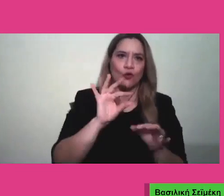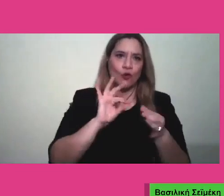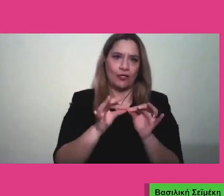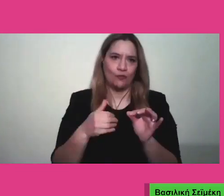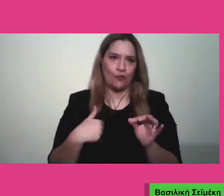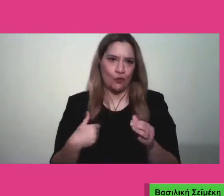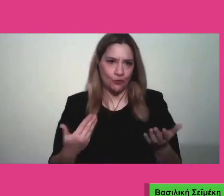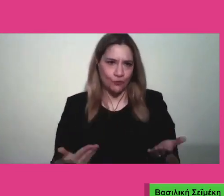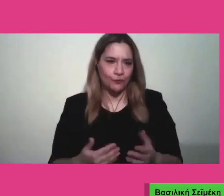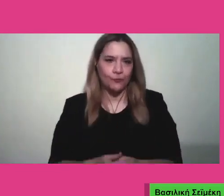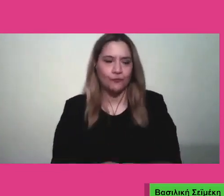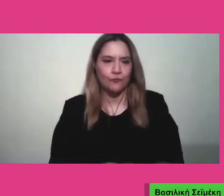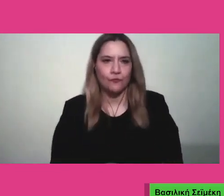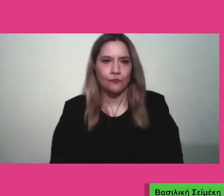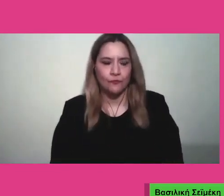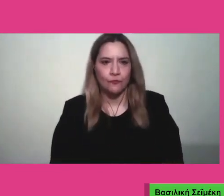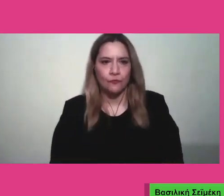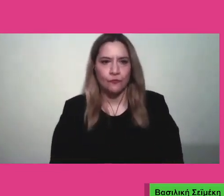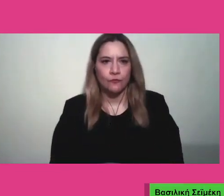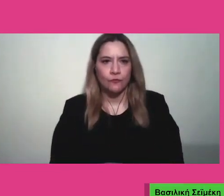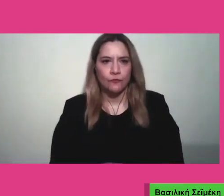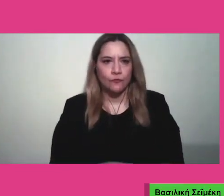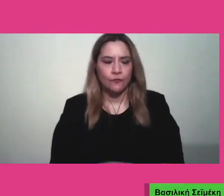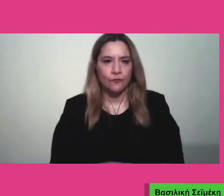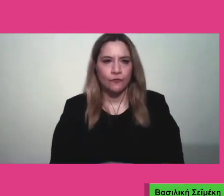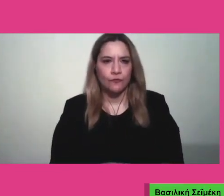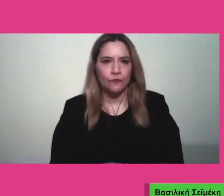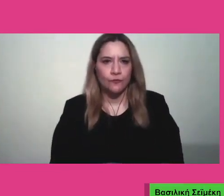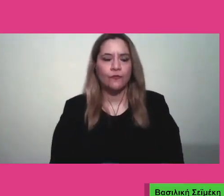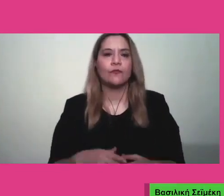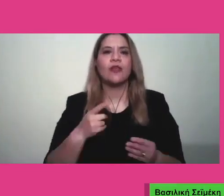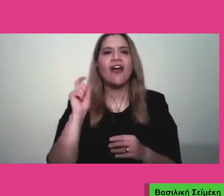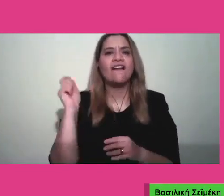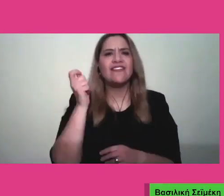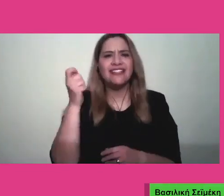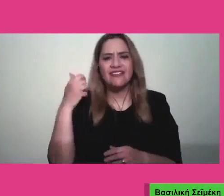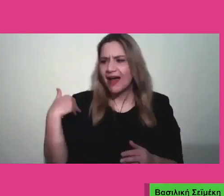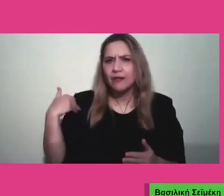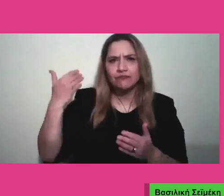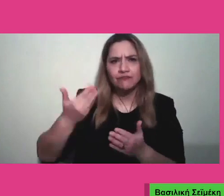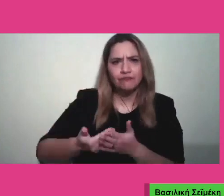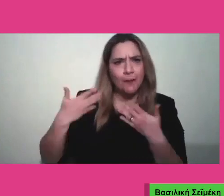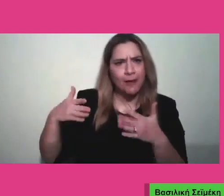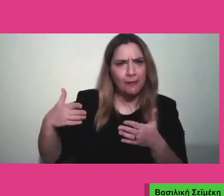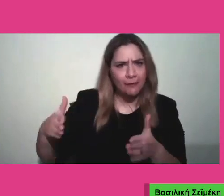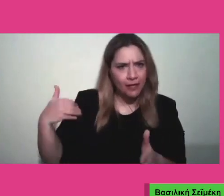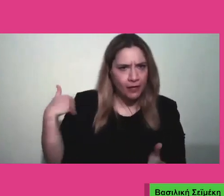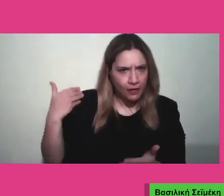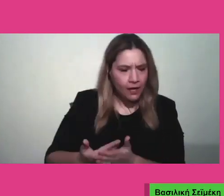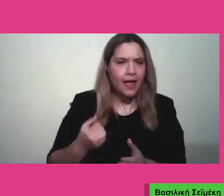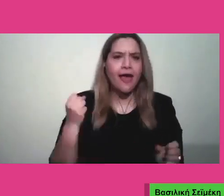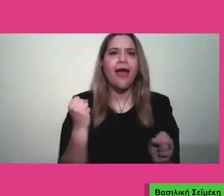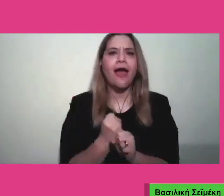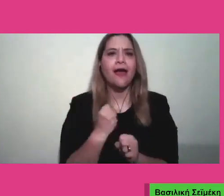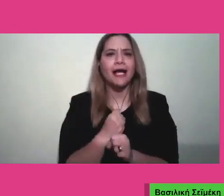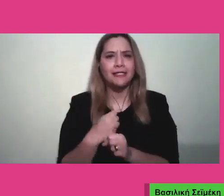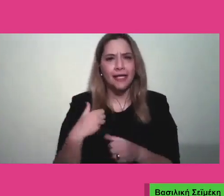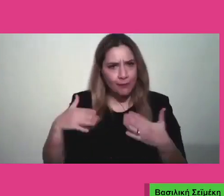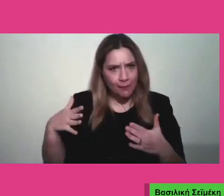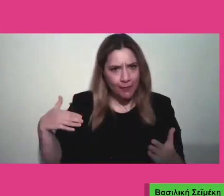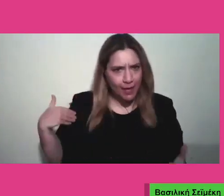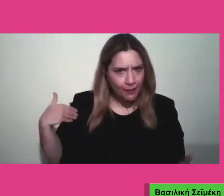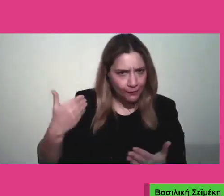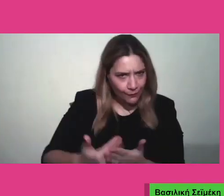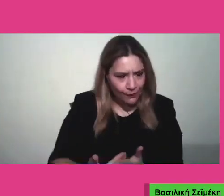μέσα μάλιστα από, και από τα φεστιβάλ που προηγήθηκαν, αλλά και από τα εργαστήρια που οργανώσαμε